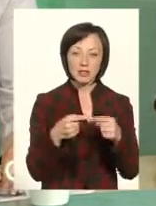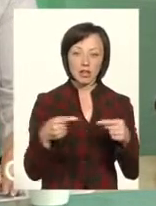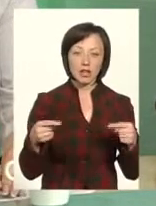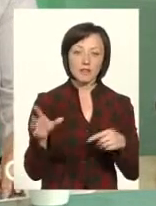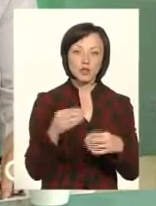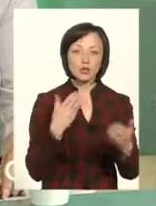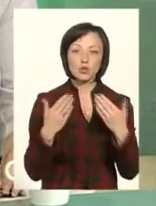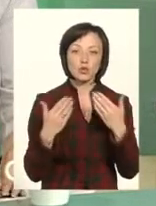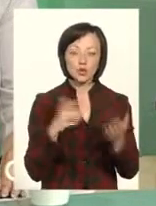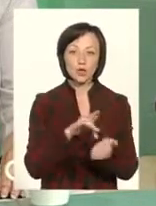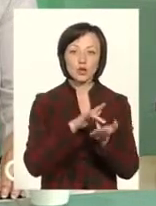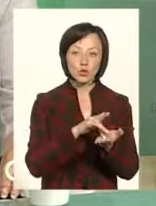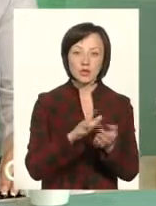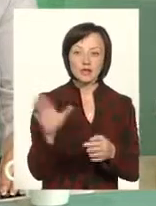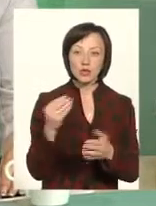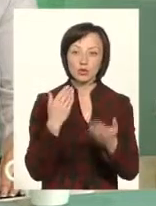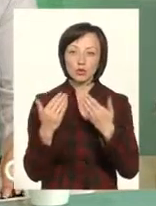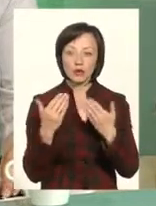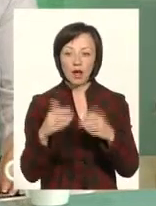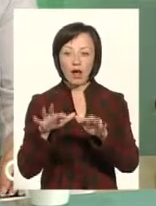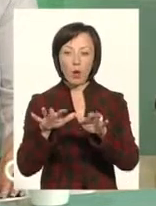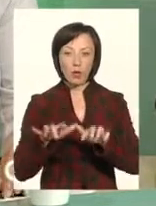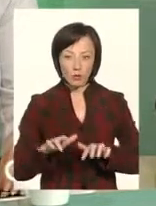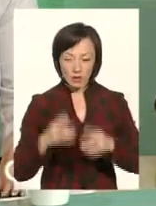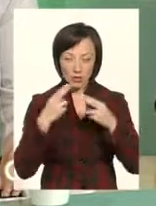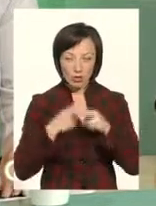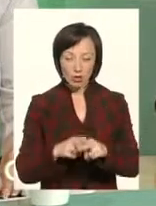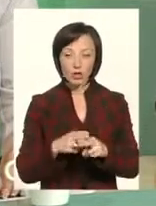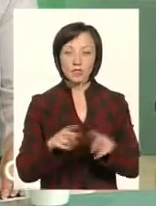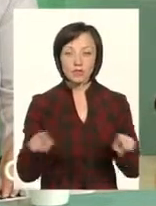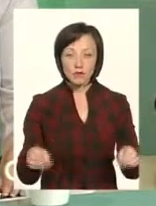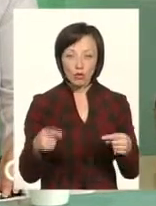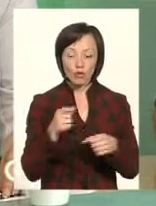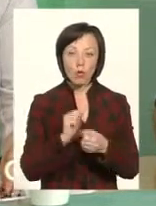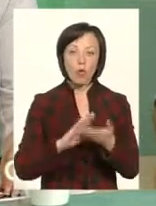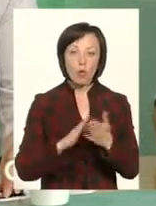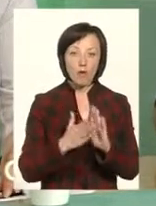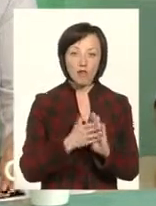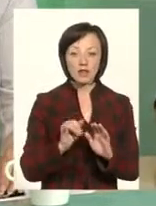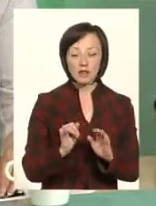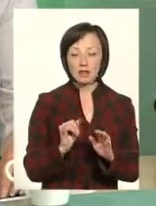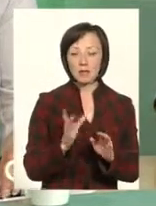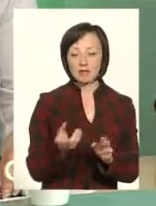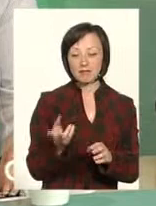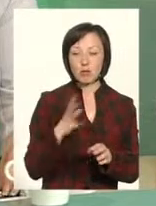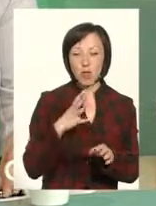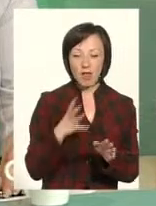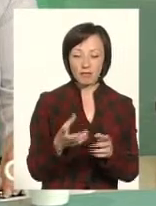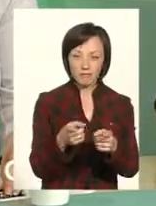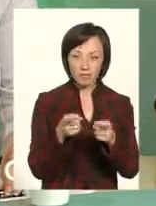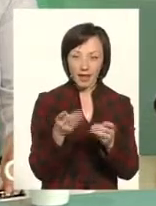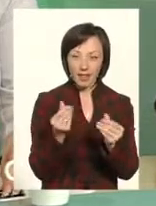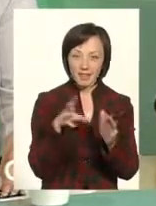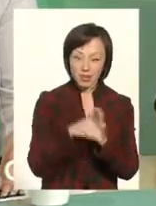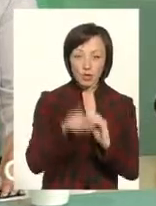що стосується туризму, все, що стосується IT, вони створюють умови для того, щоб і заходили інвестиції, і